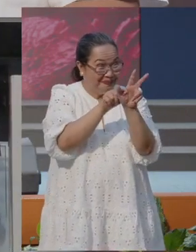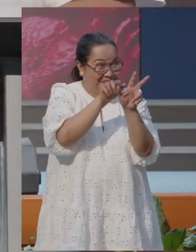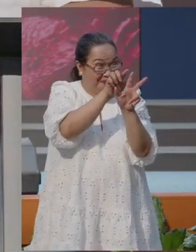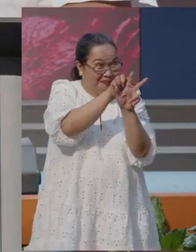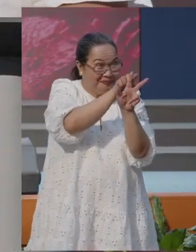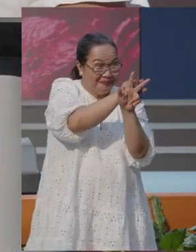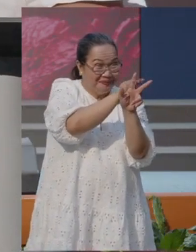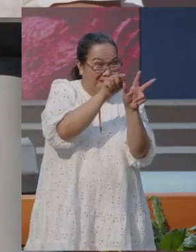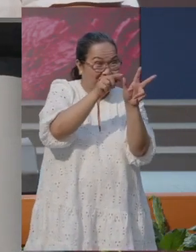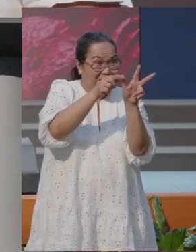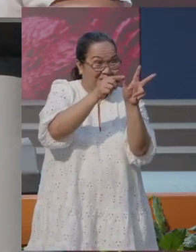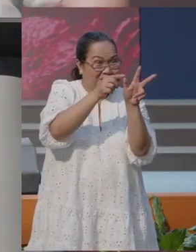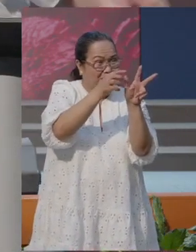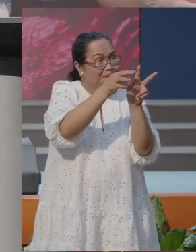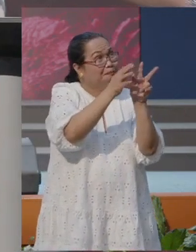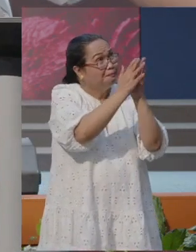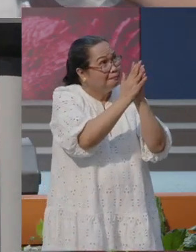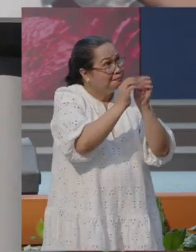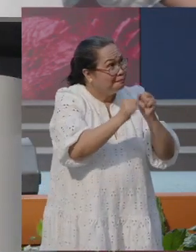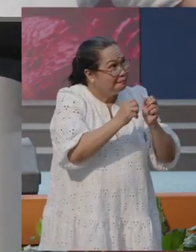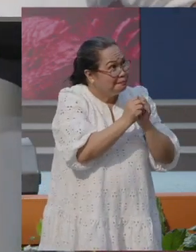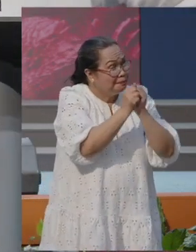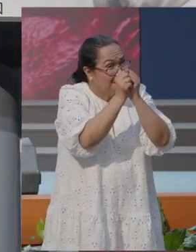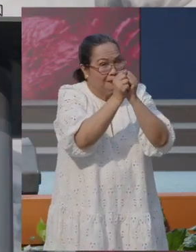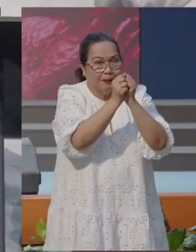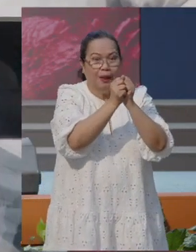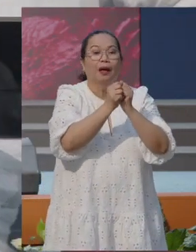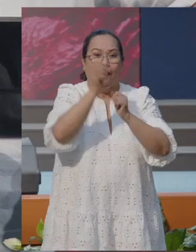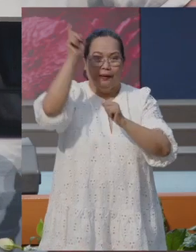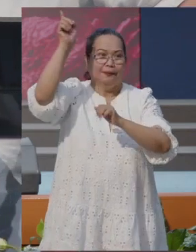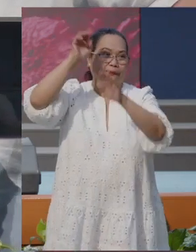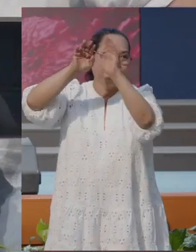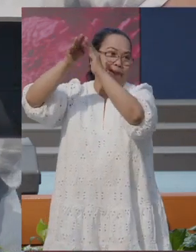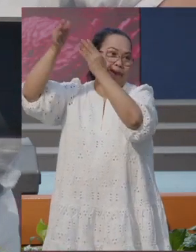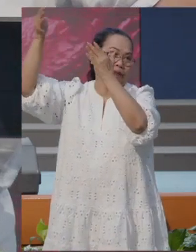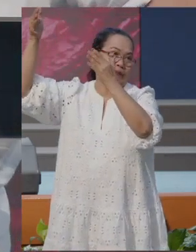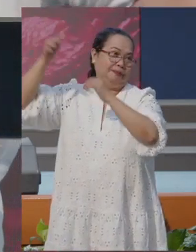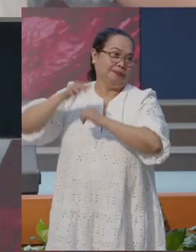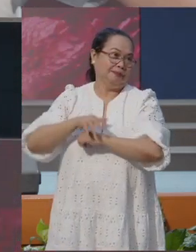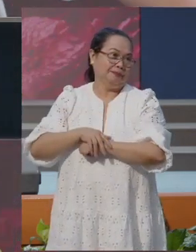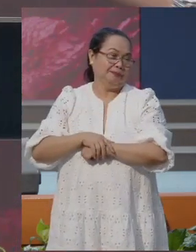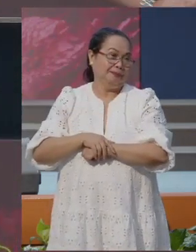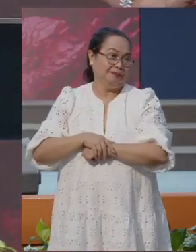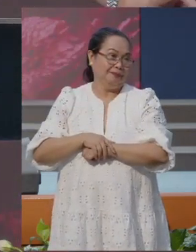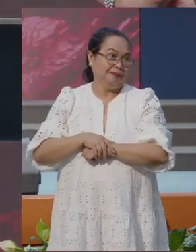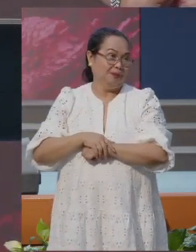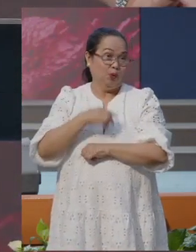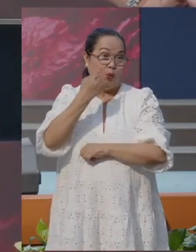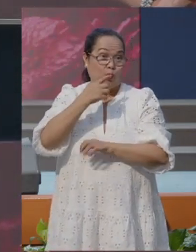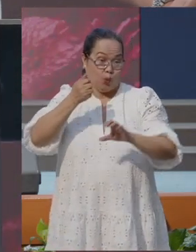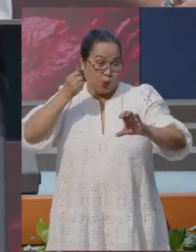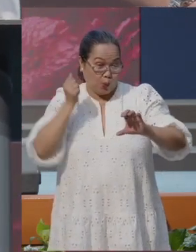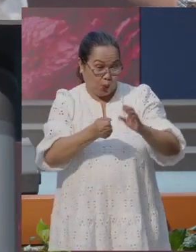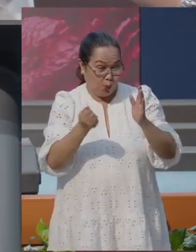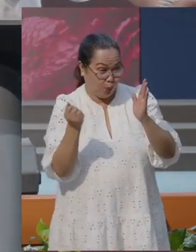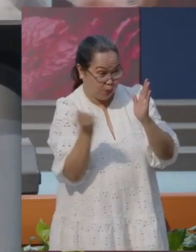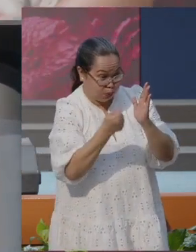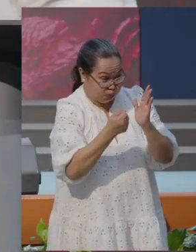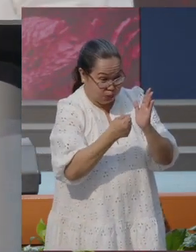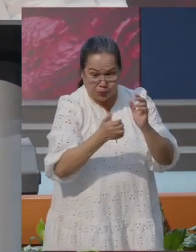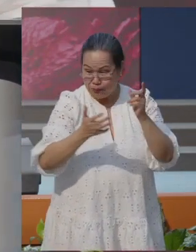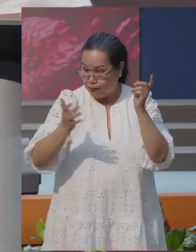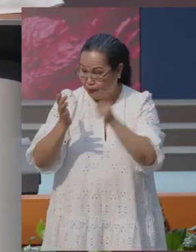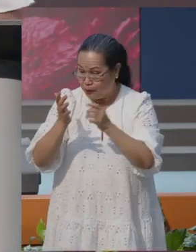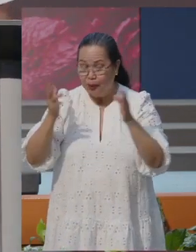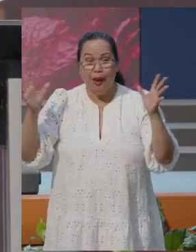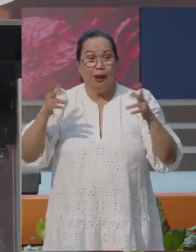nakarating sa langit. Yung pumako sa kanya na senturyon, kinilala siyang anak ng Diyos. Yung